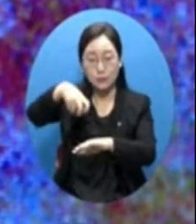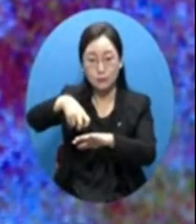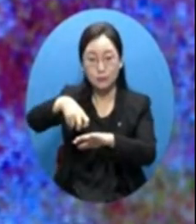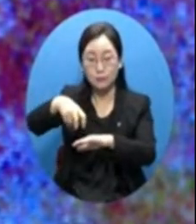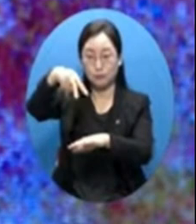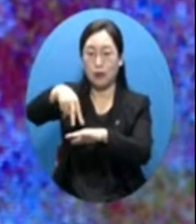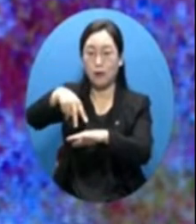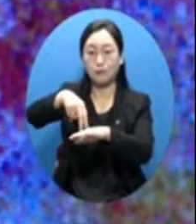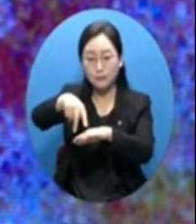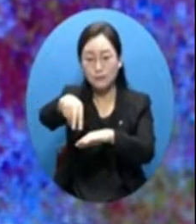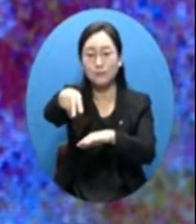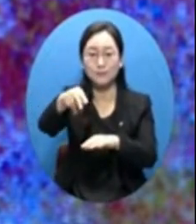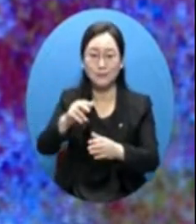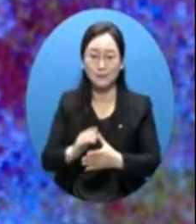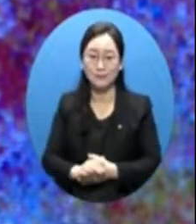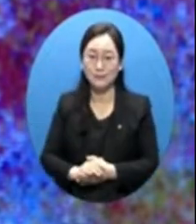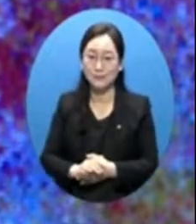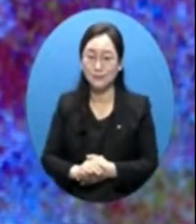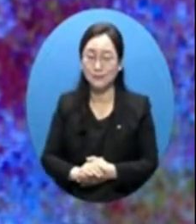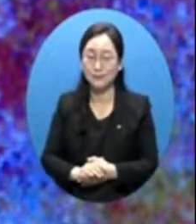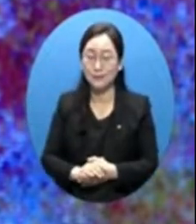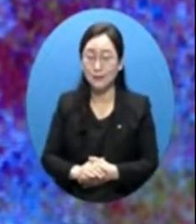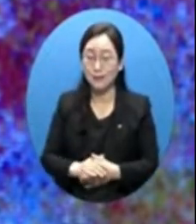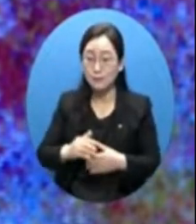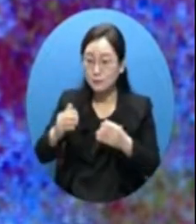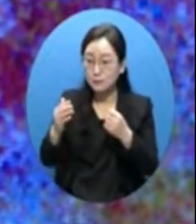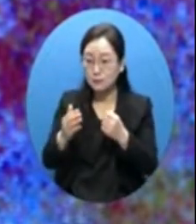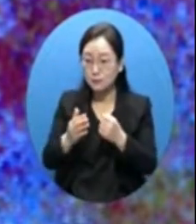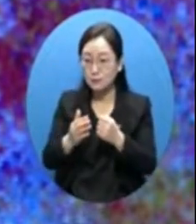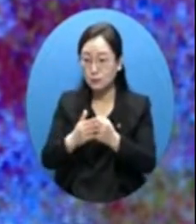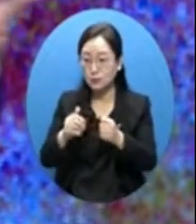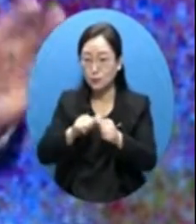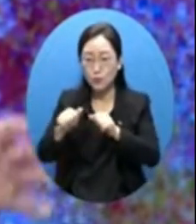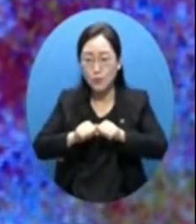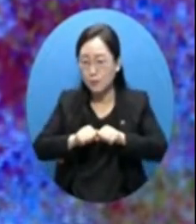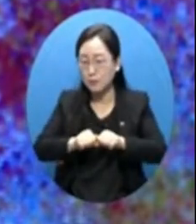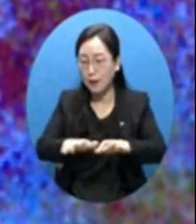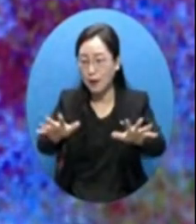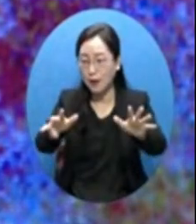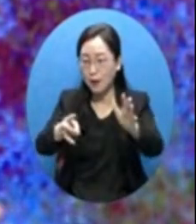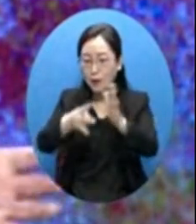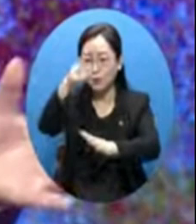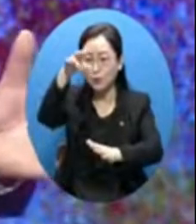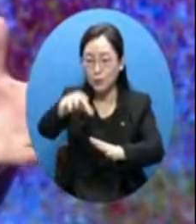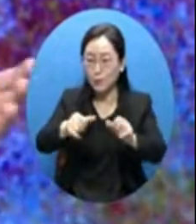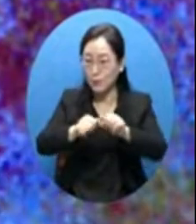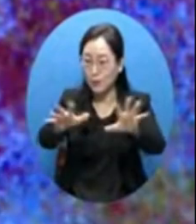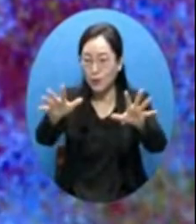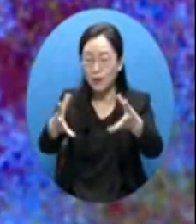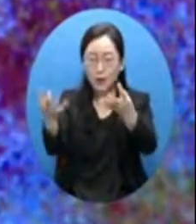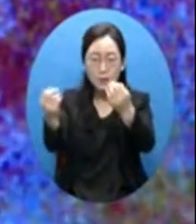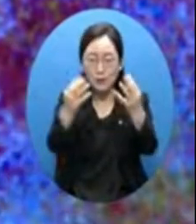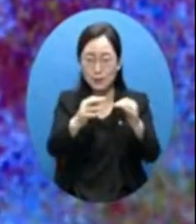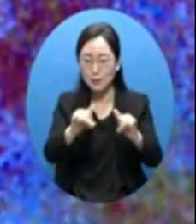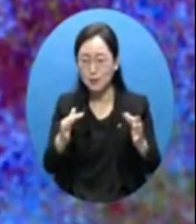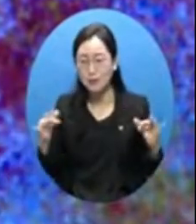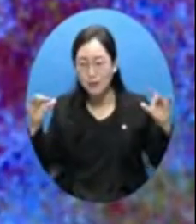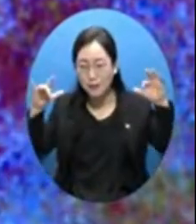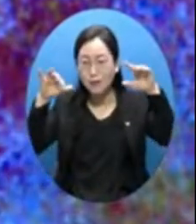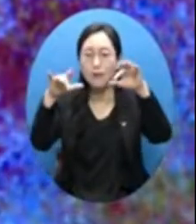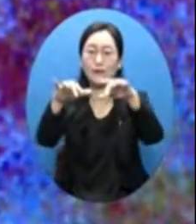일어나 걷게 된 것입니다. 그로 말미암아 이 소문이 온 여러 사람을 듣게 되었고 수천 수많은 사람들이 구름처럼